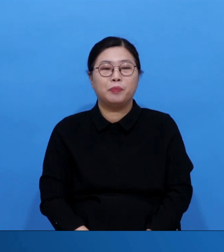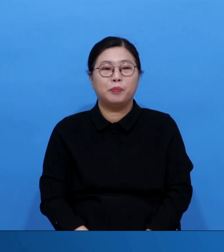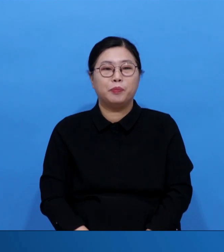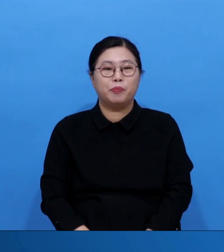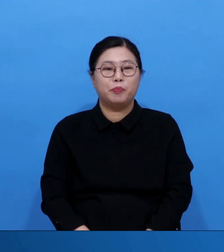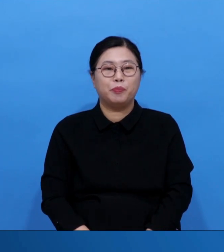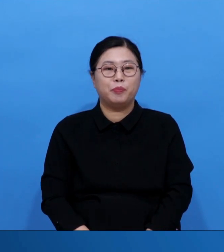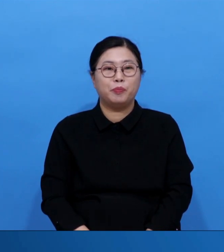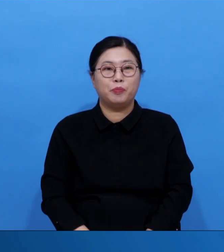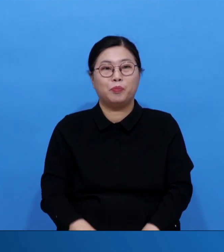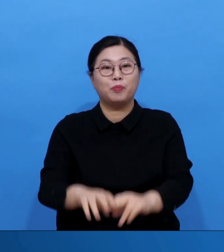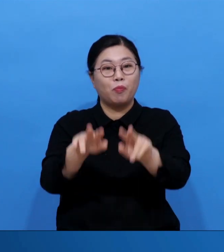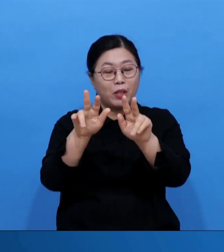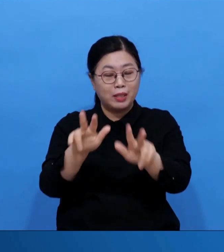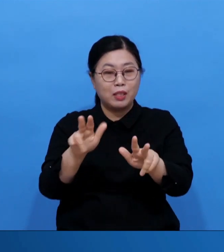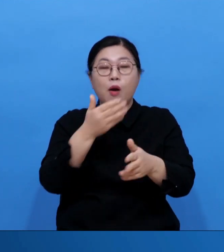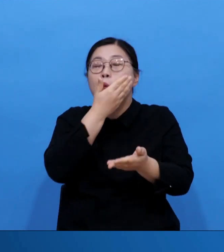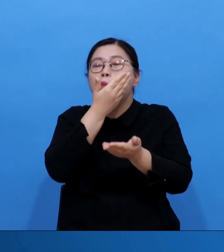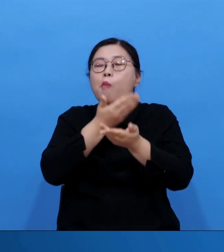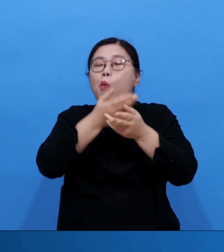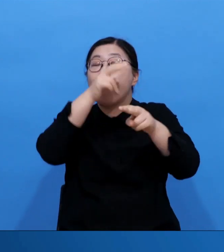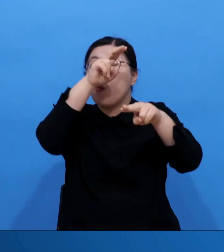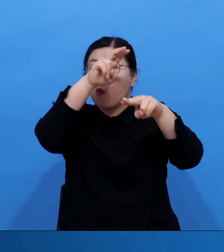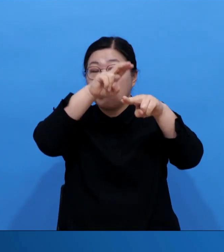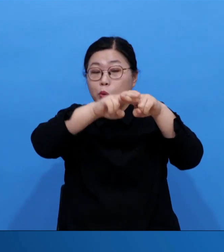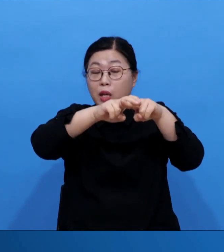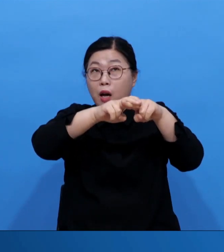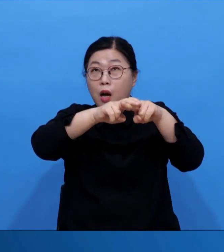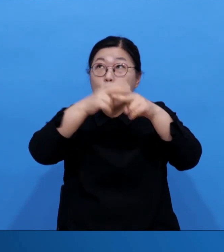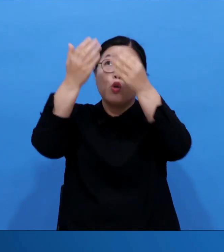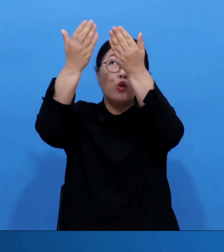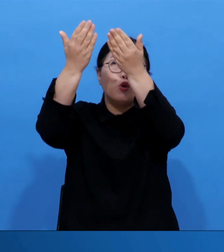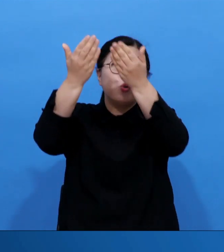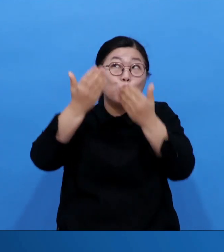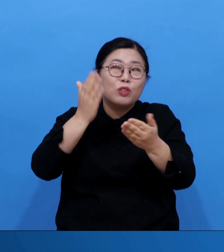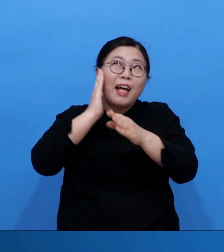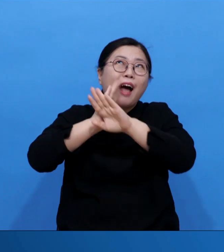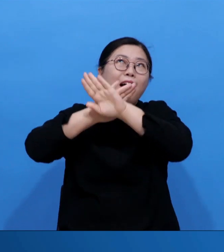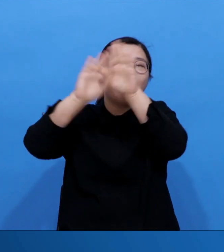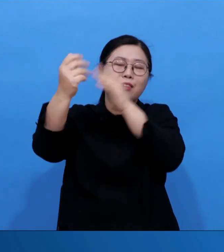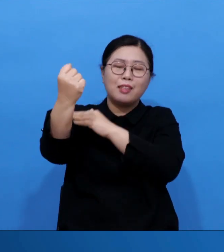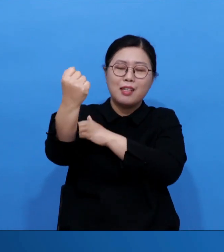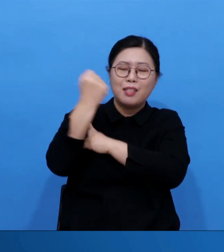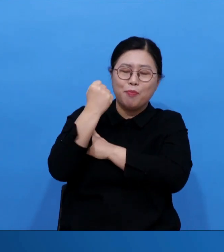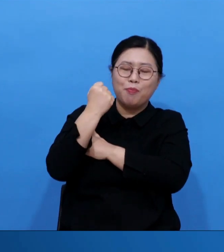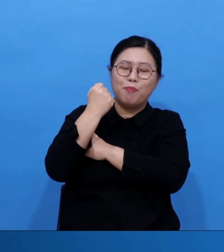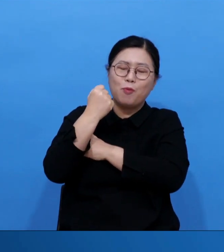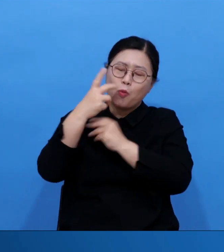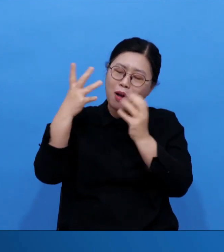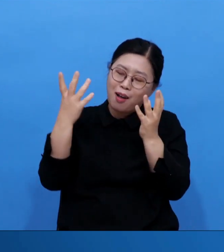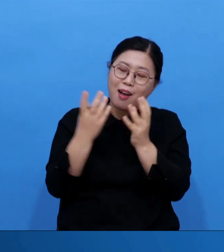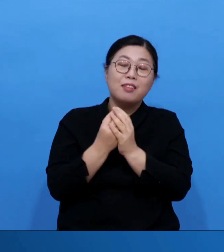现在这个时间完成的向主复仇中主. 이 시간 보좌에서 내리는 헤븐리 파워를 온전히 누리는 시간입니다.